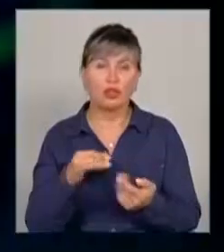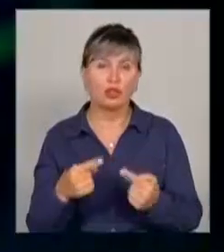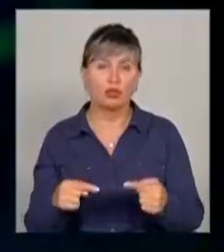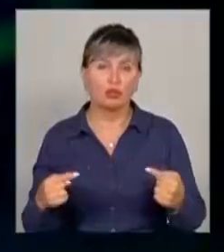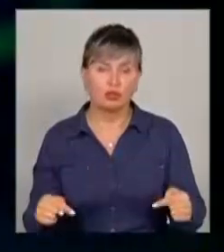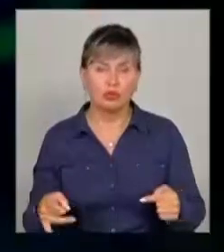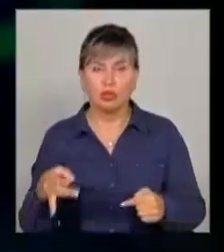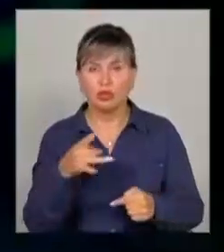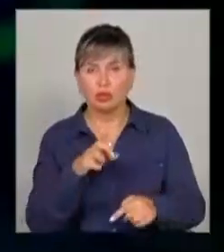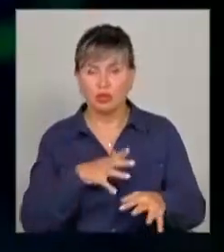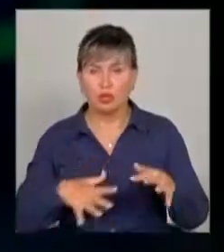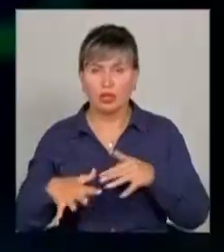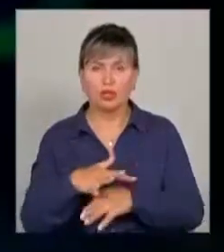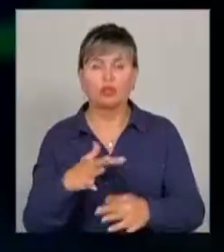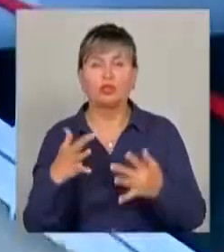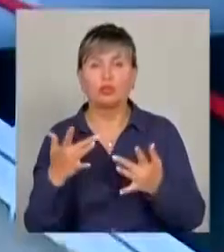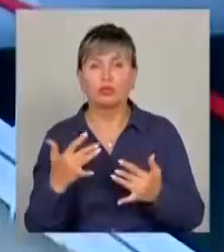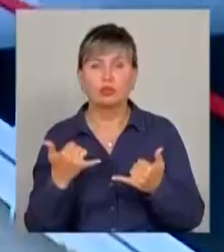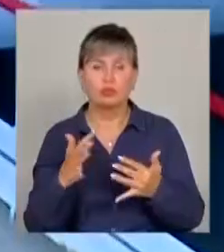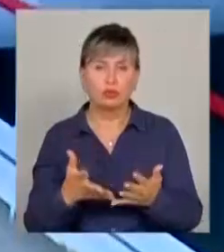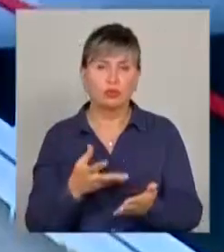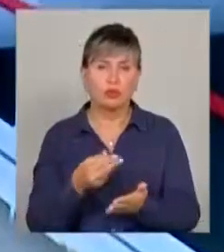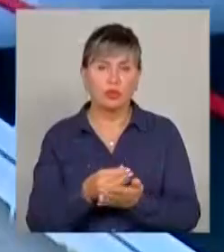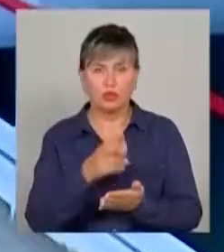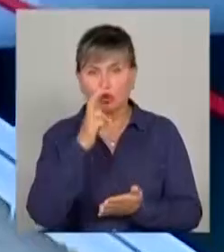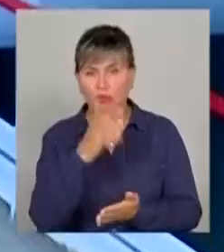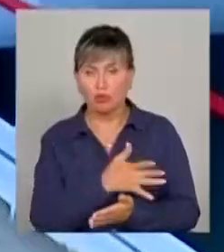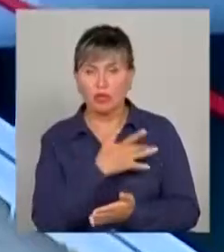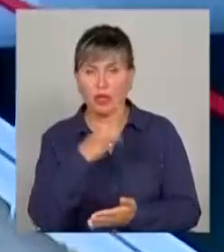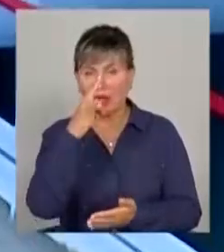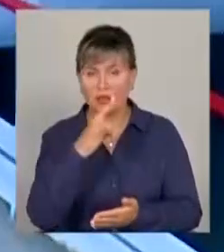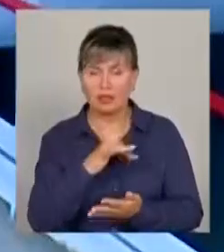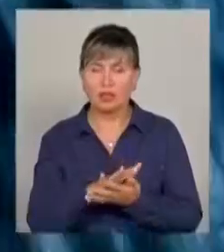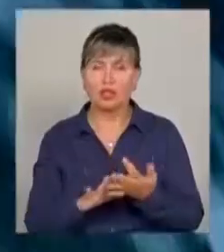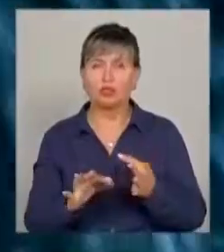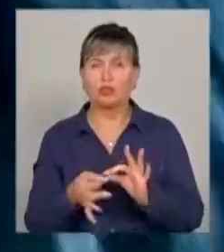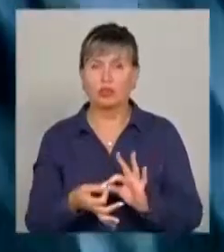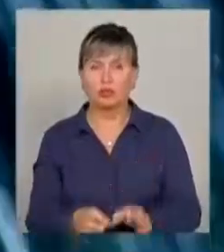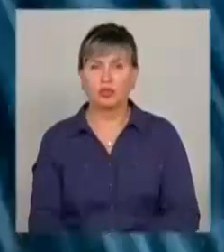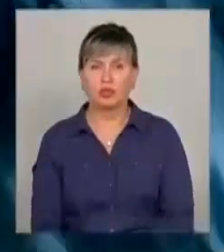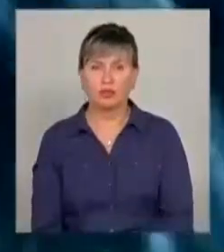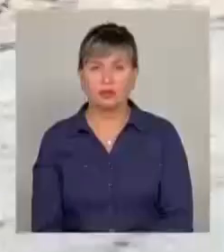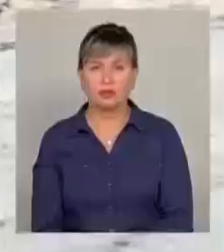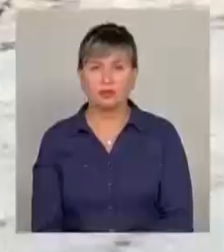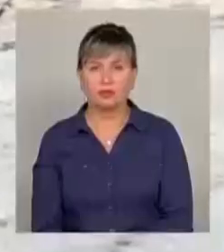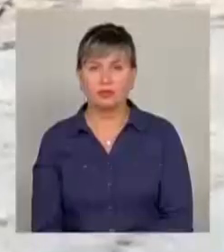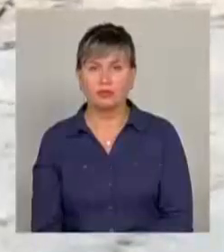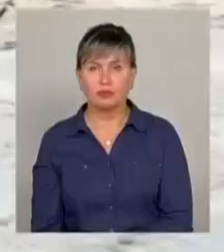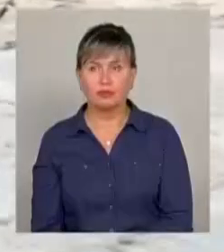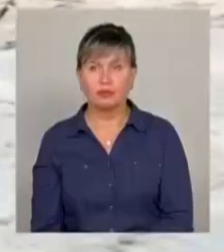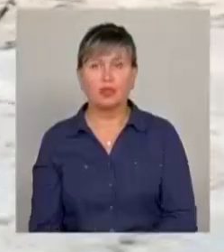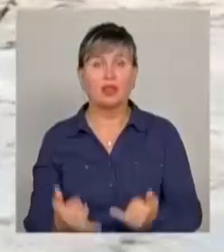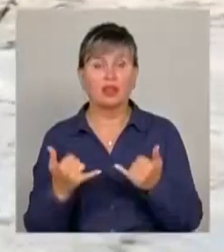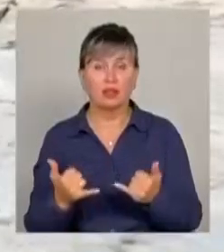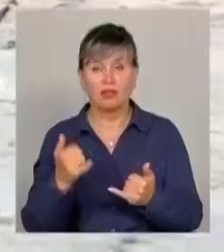другие регионы страны. Сколько теперь будут платить за коммуналку казахстанцы, в материале Адель Акжаркеновой. На